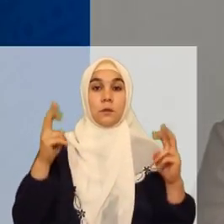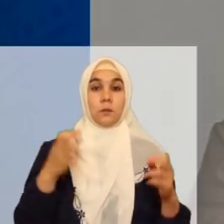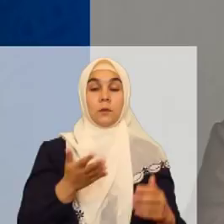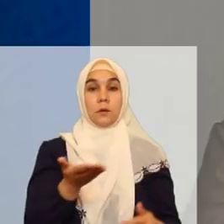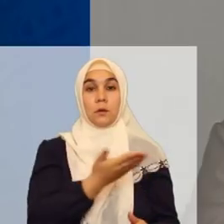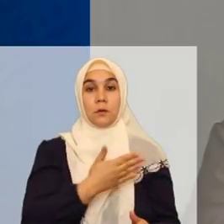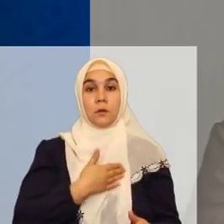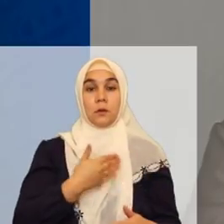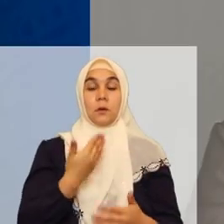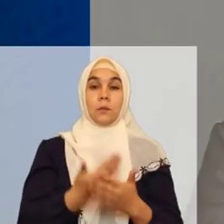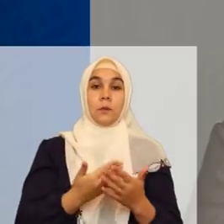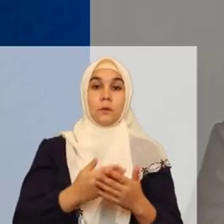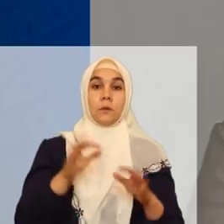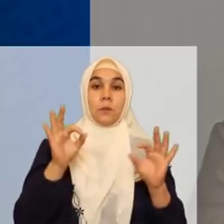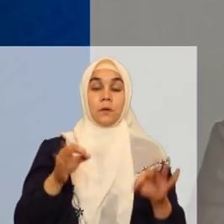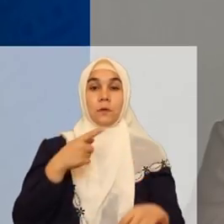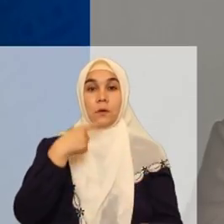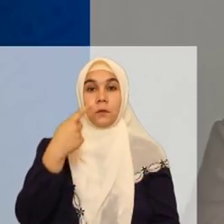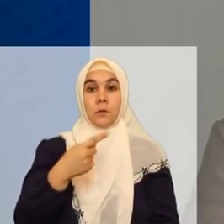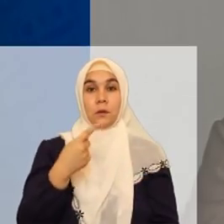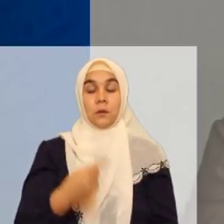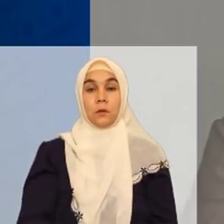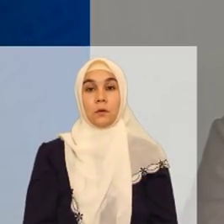bo'lishini ixtiyor qildik.